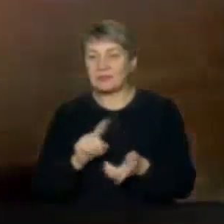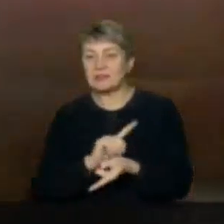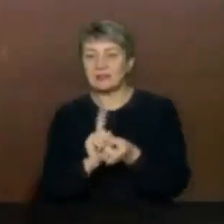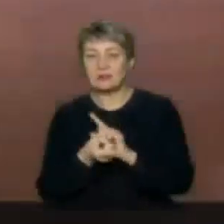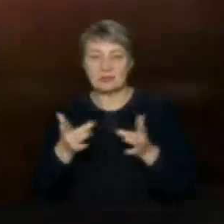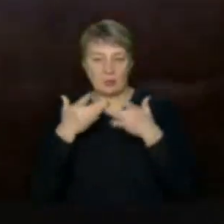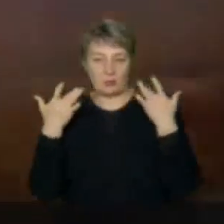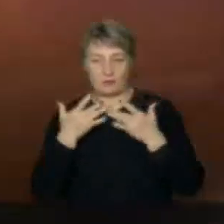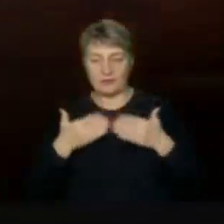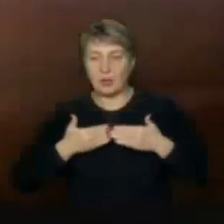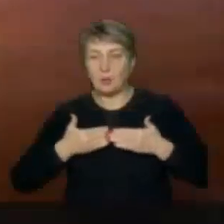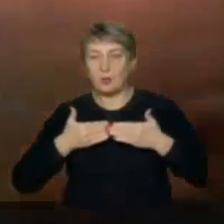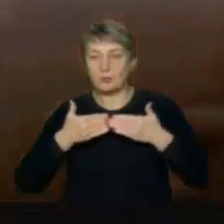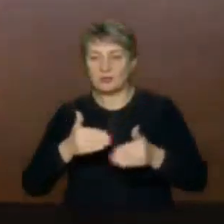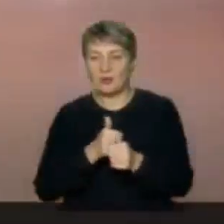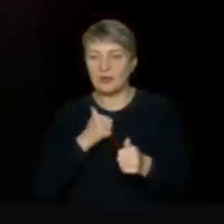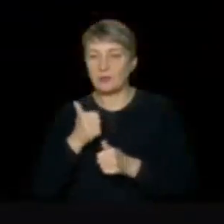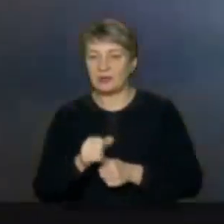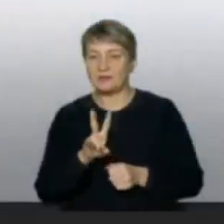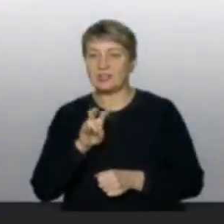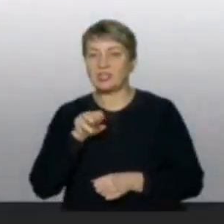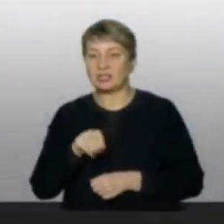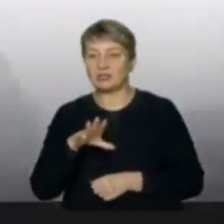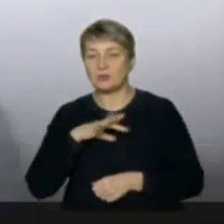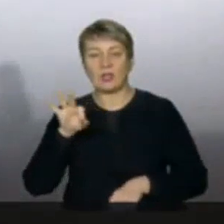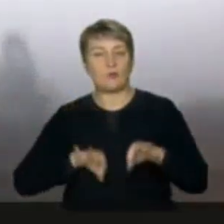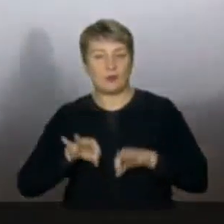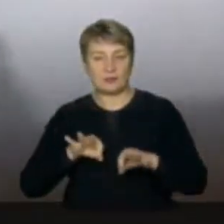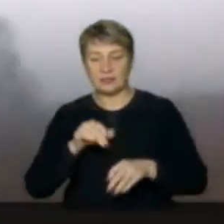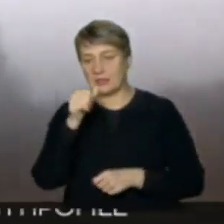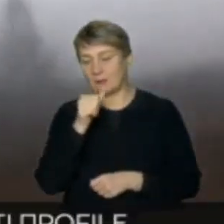полегшить просування уперед, ніж це було в осінні місяці бездоріжжя.